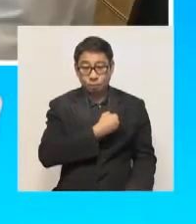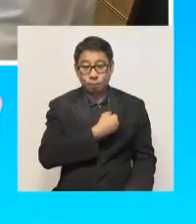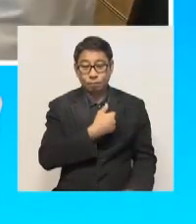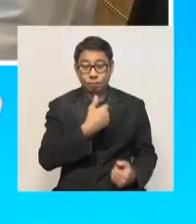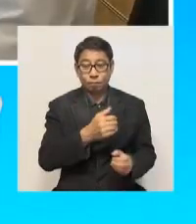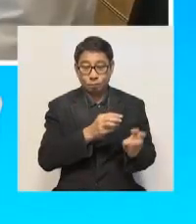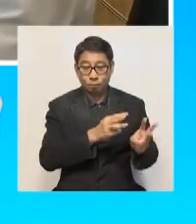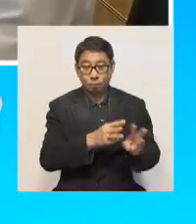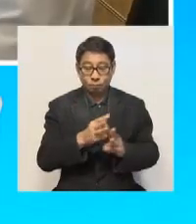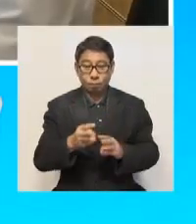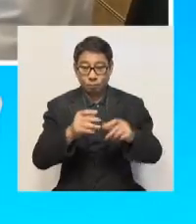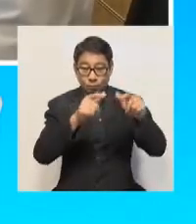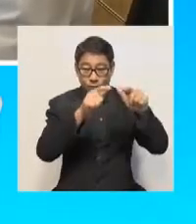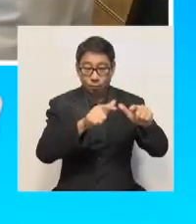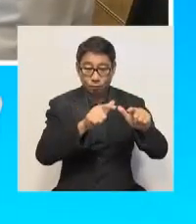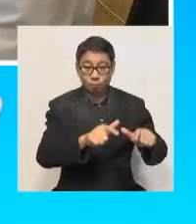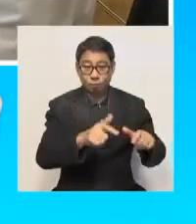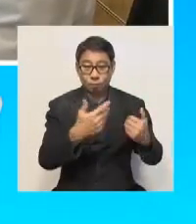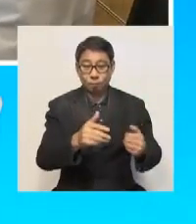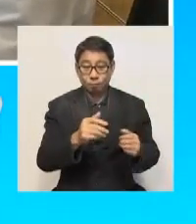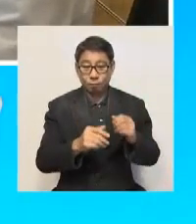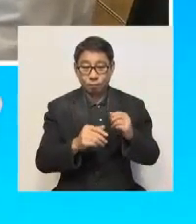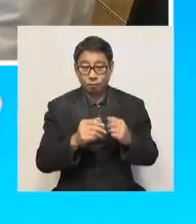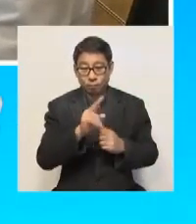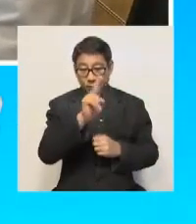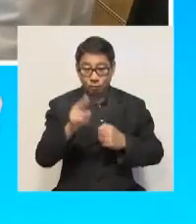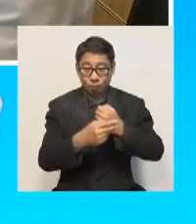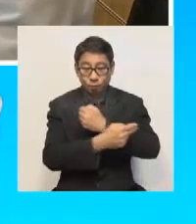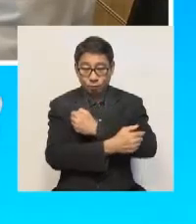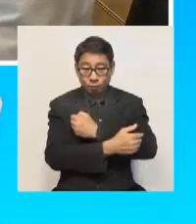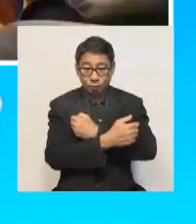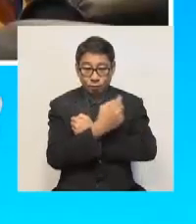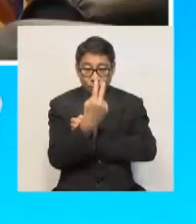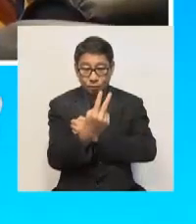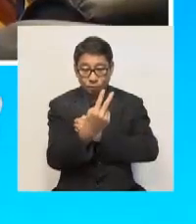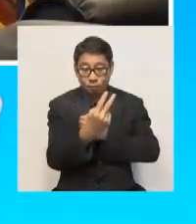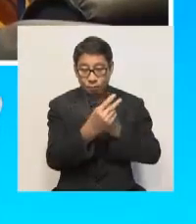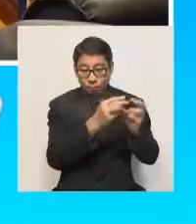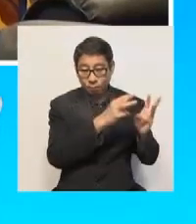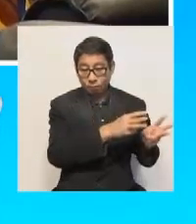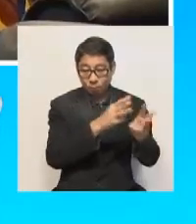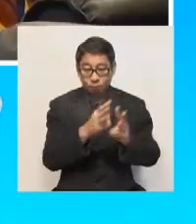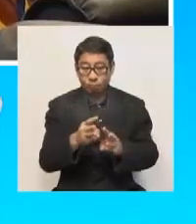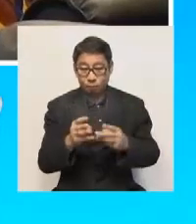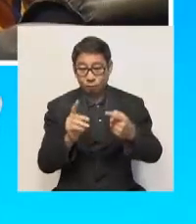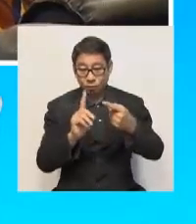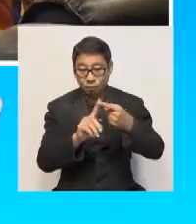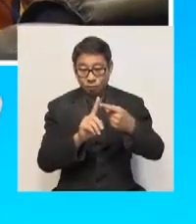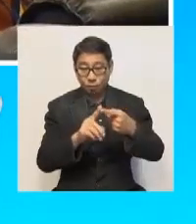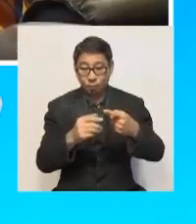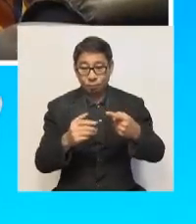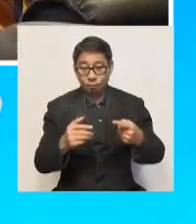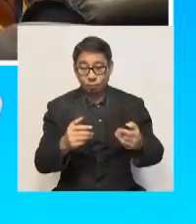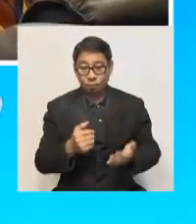นโยบายปาล์มน้ำมันซึ่งมีมติแล้วและนำเสนอเข้าคณะรัฐมนตรีประกอบด้วยการลดสต็อกปาล์มน้ำมันดิ